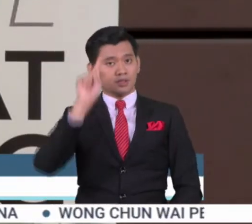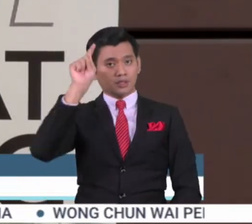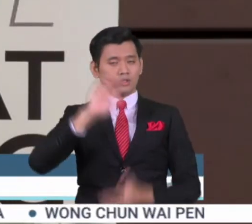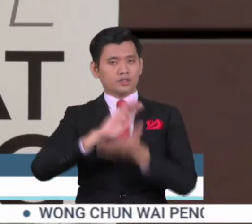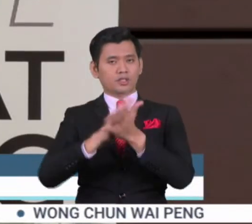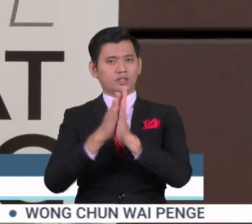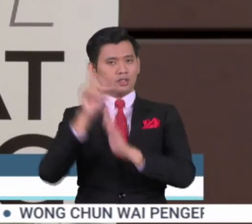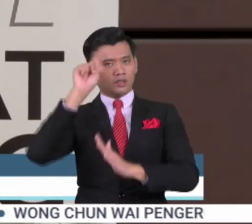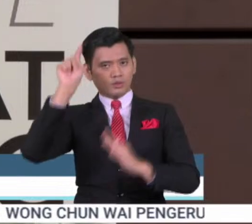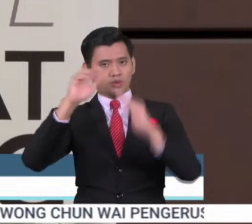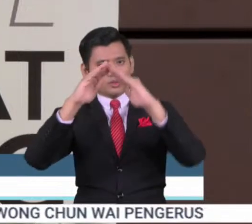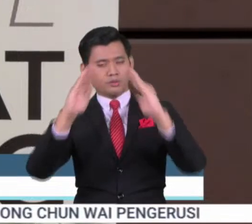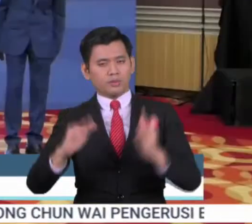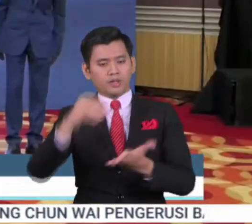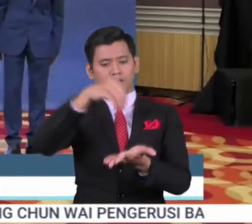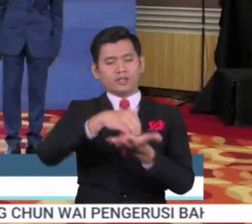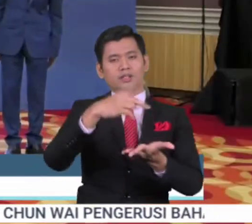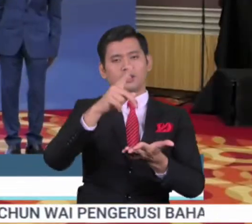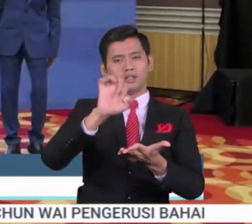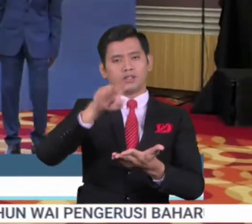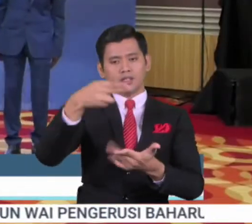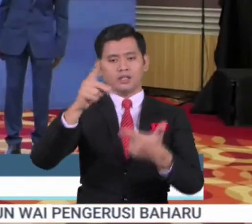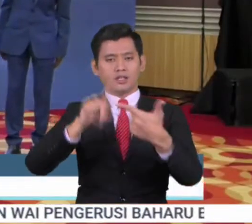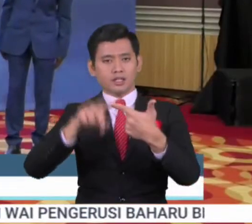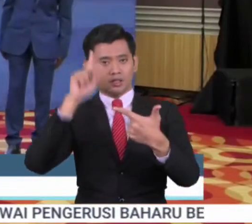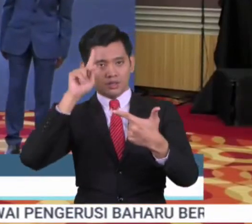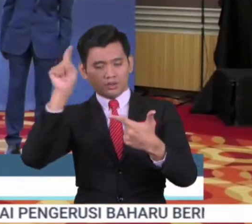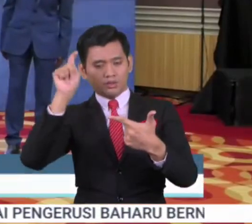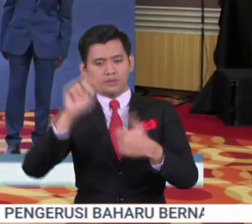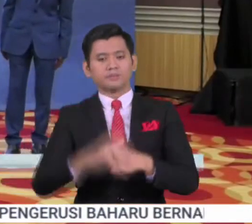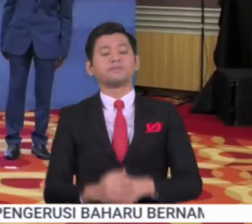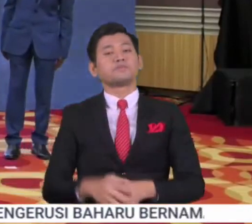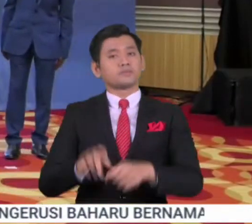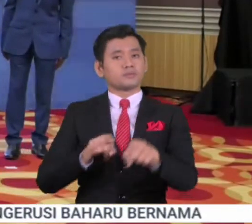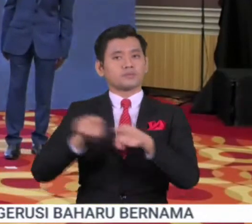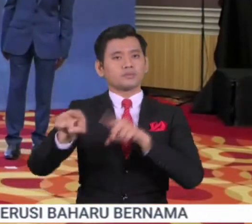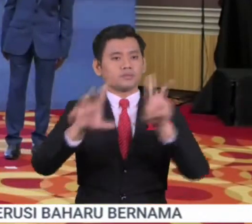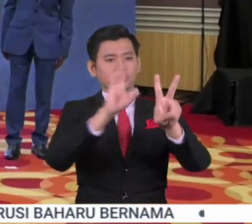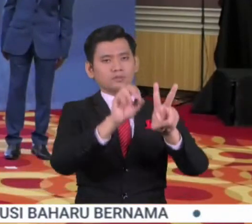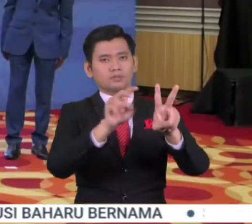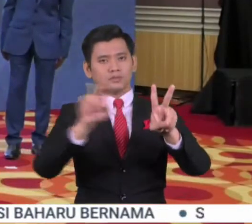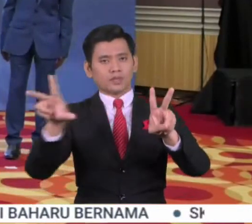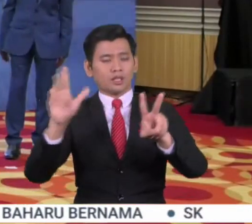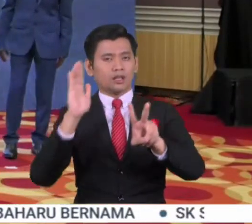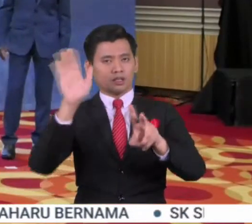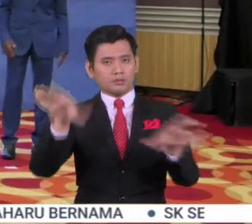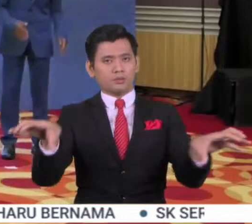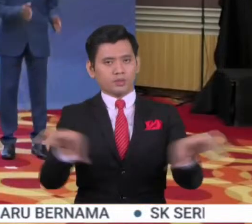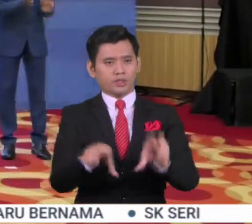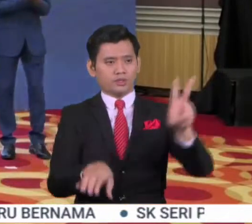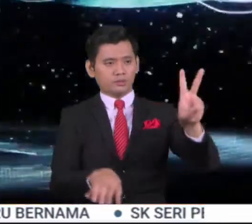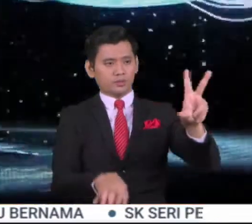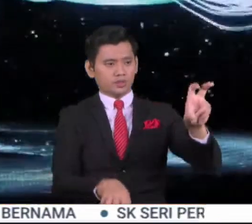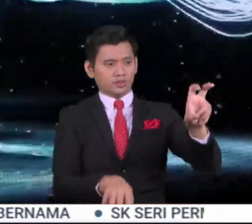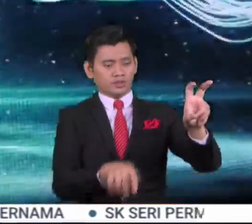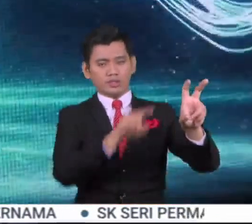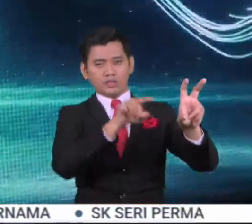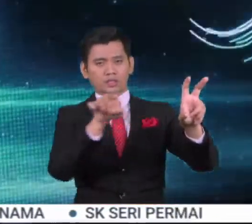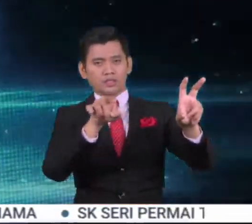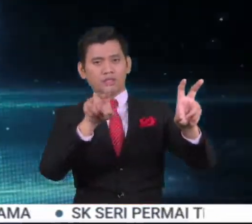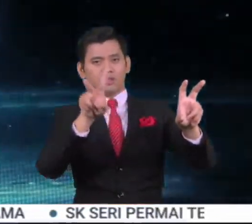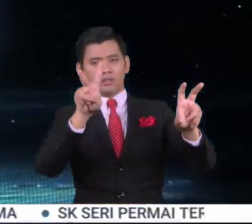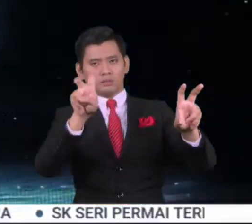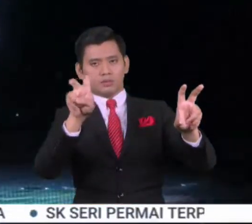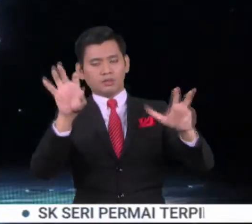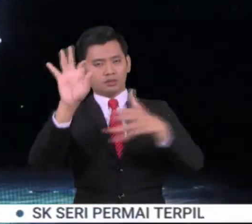1 dan 2 di Kerteh dan Kuala Terengganu. LTDL 2023 akan berlangsung dari 23 hingga 30 September